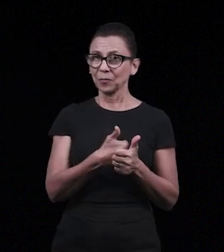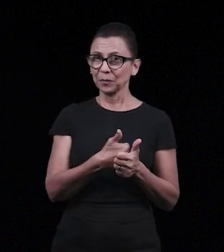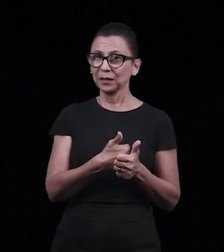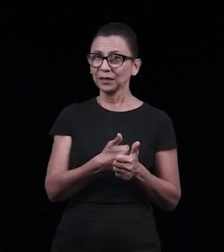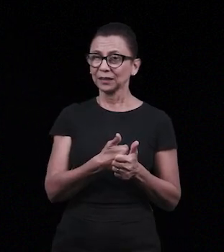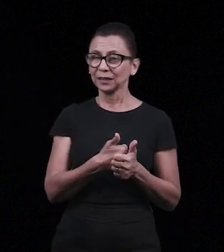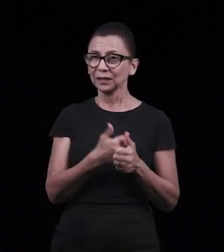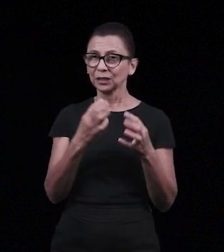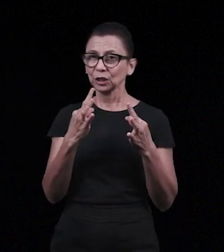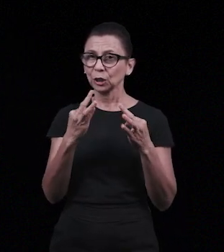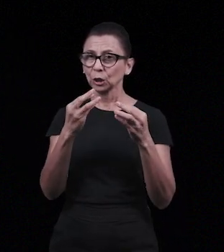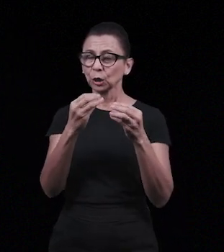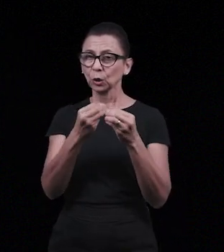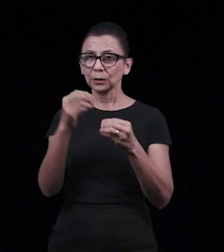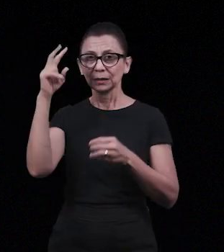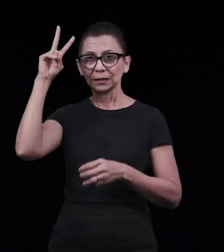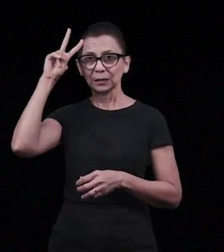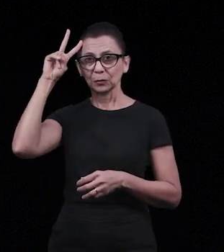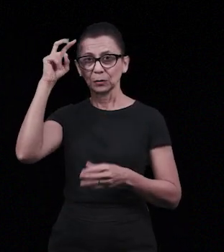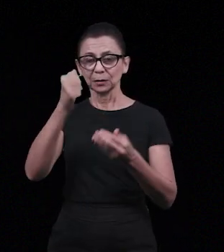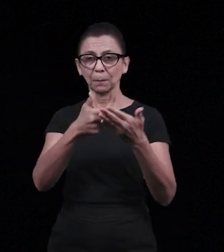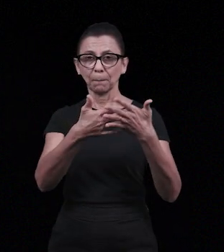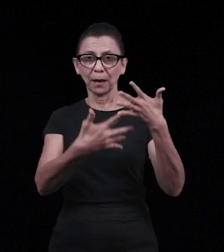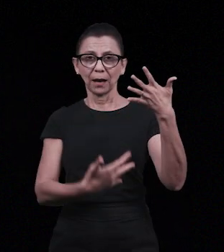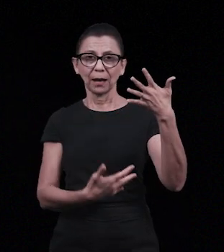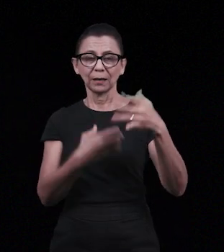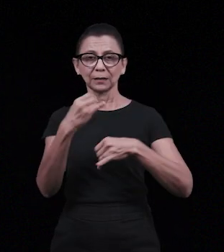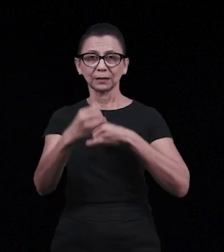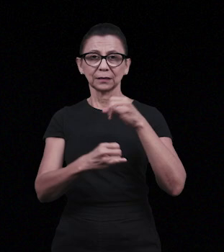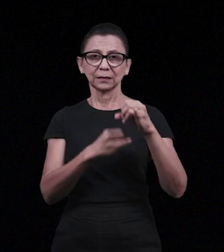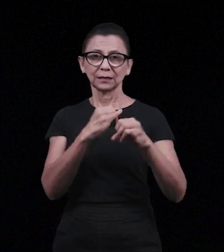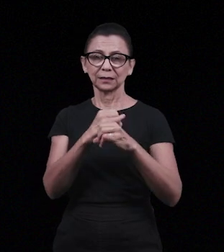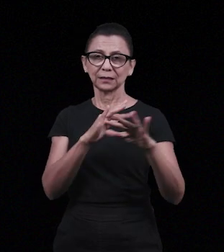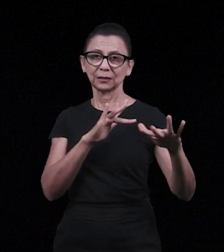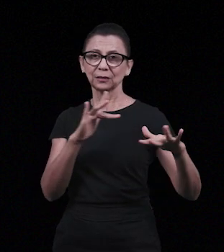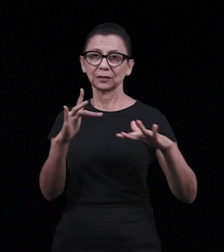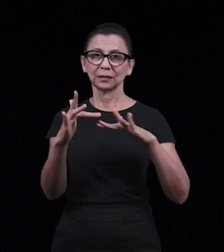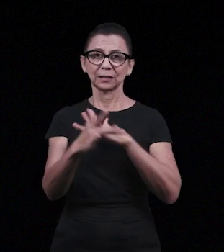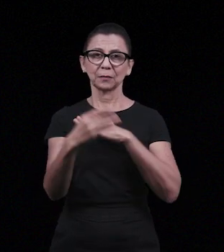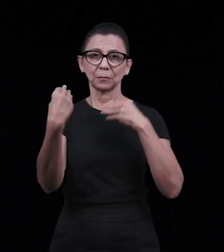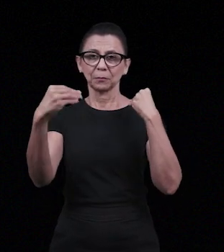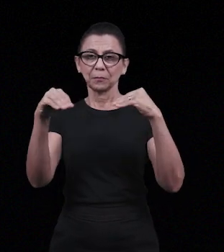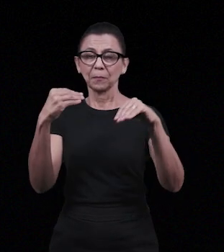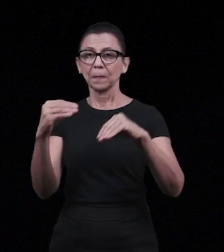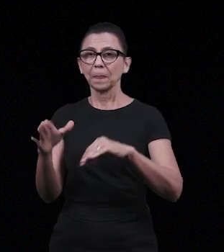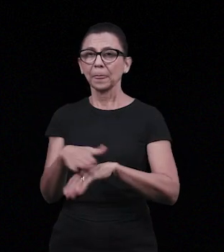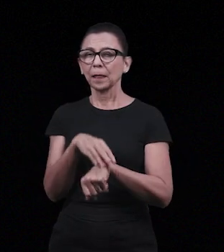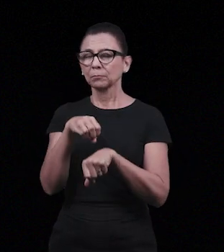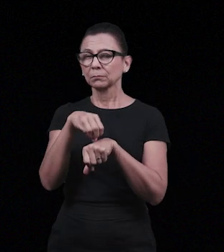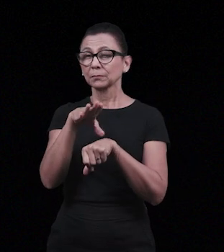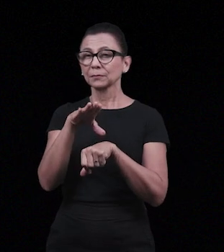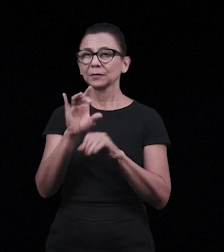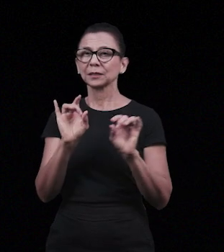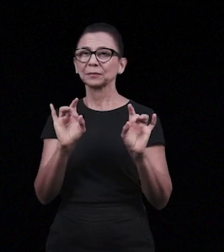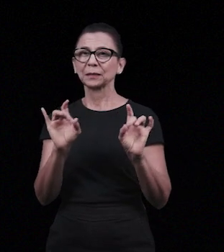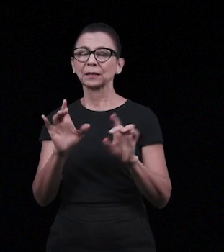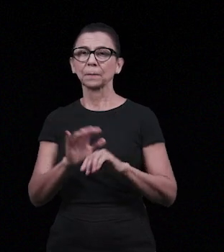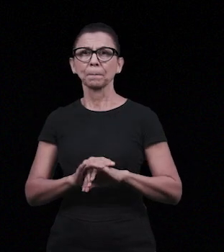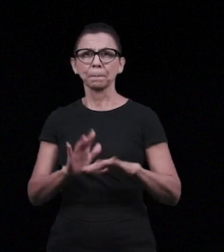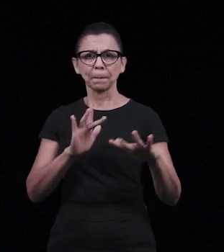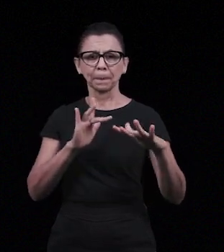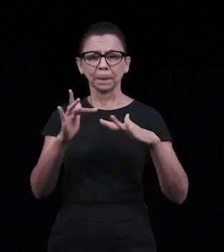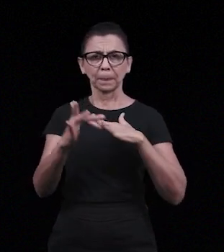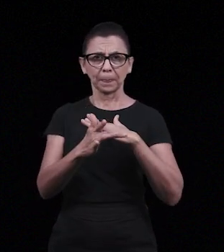Смотрите, слушайте наши публикации, еженедельные публикации в социальных сетях. А сейчас хотел бы напомнить вам, приложение